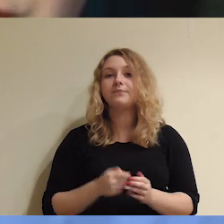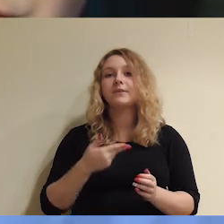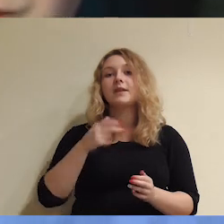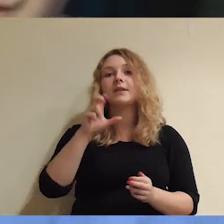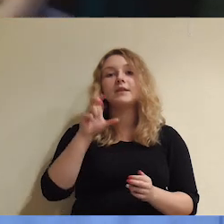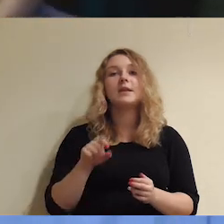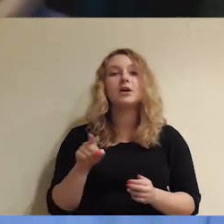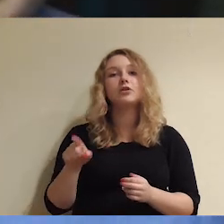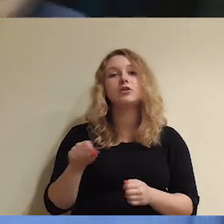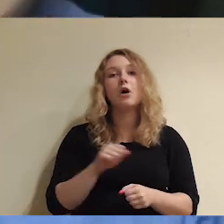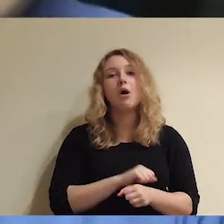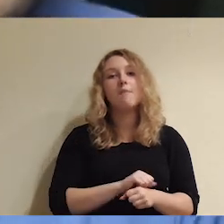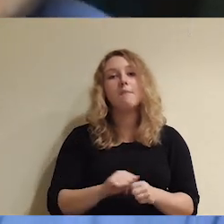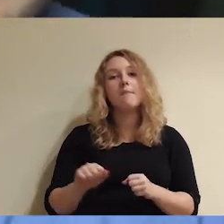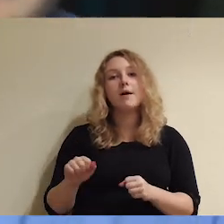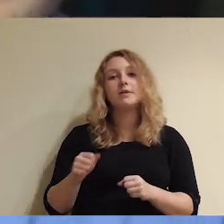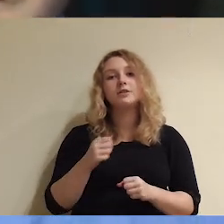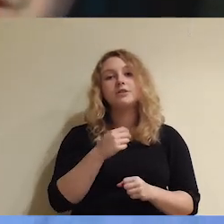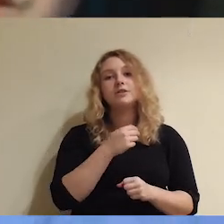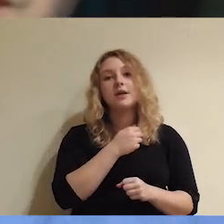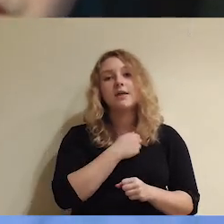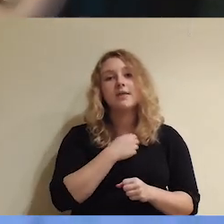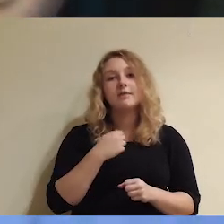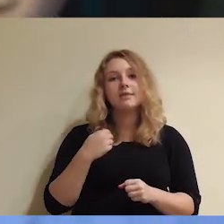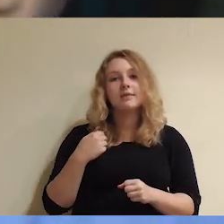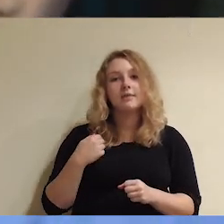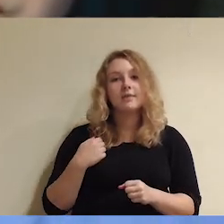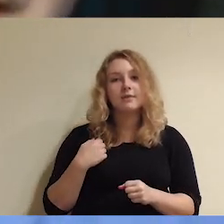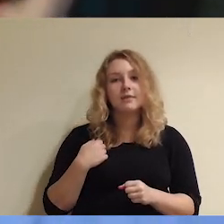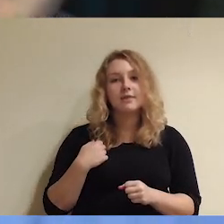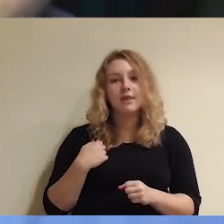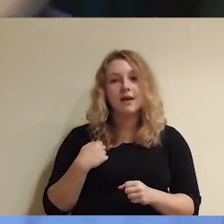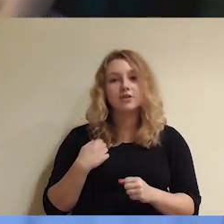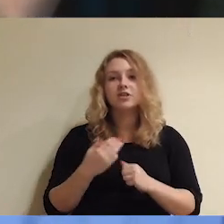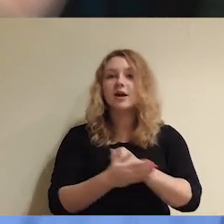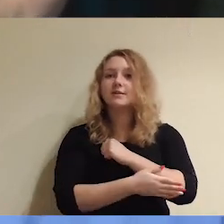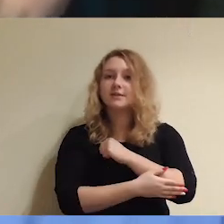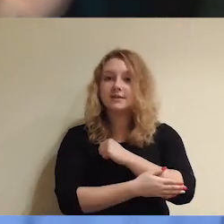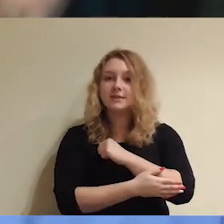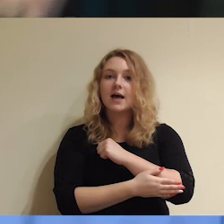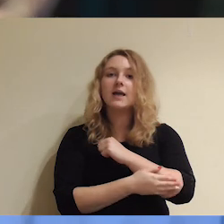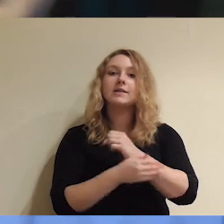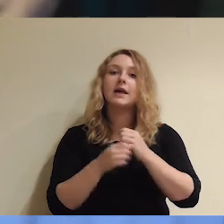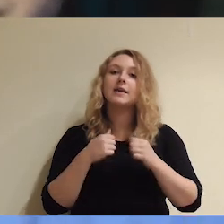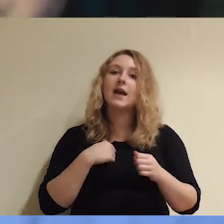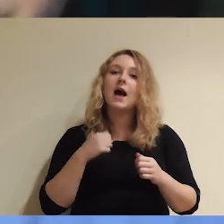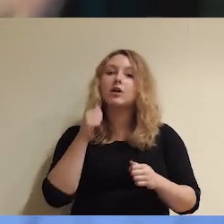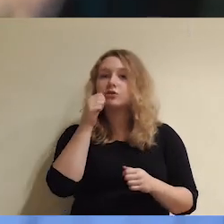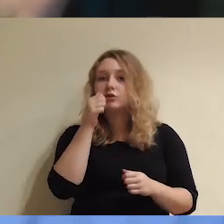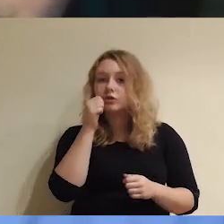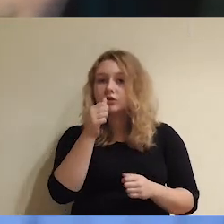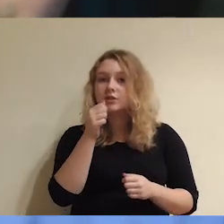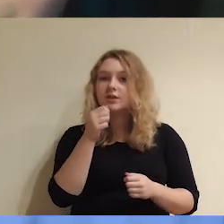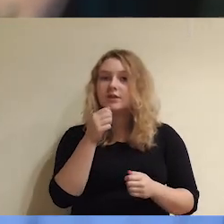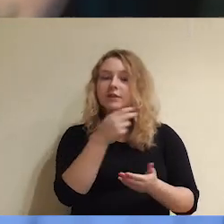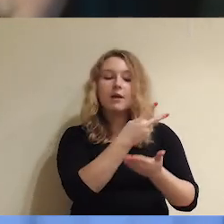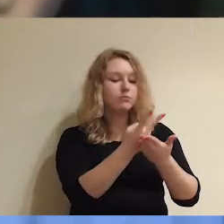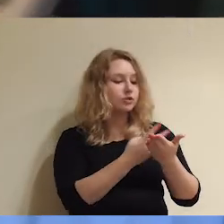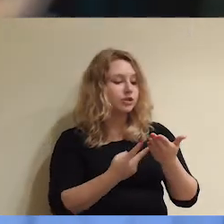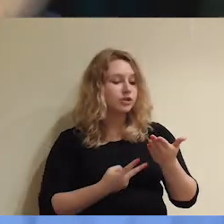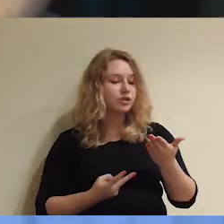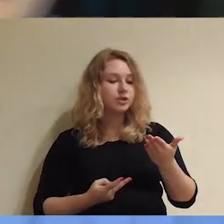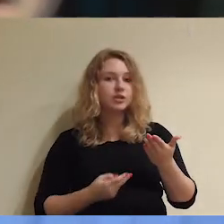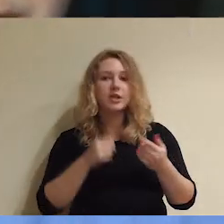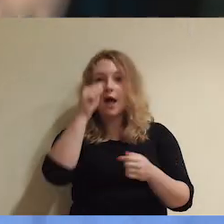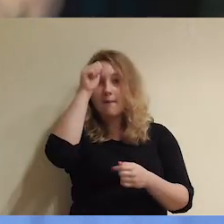to się kojarzy z moim życiem. Niech to będzie nasze postanowienie, naszej wspólnoty, że codziennie przeczytam fragment Pisma